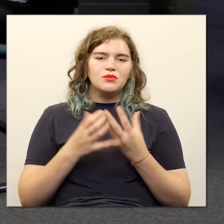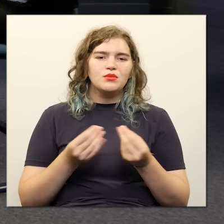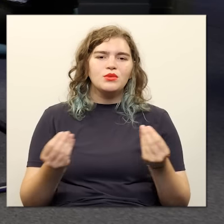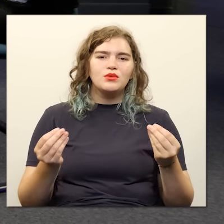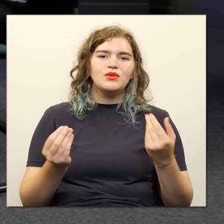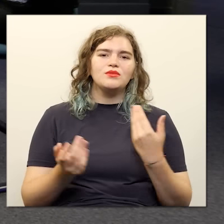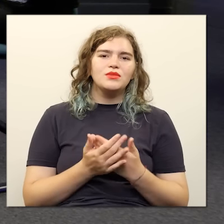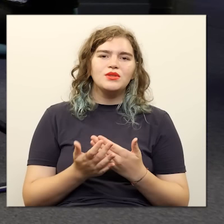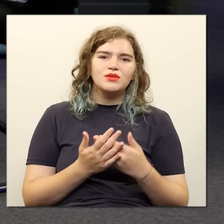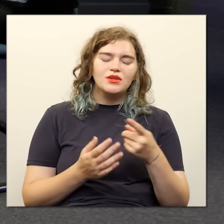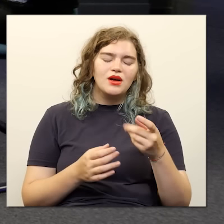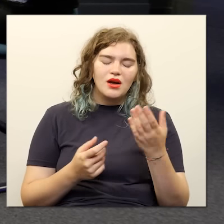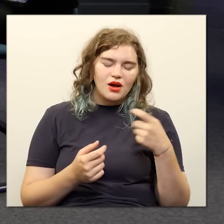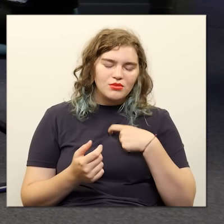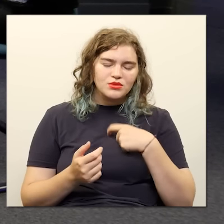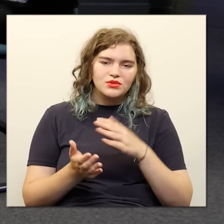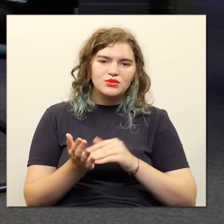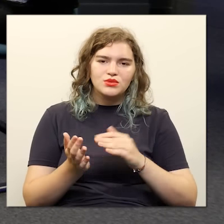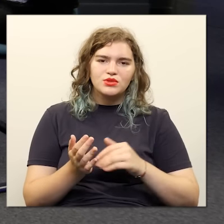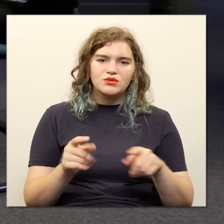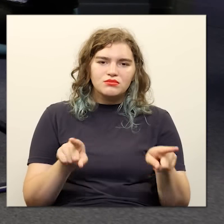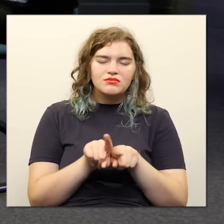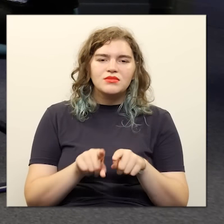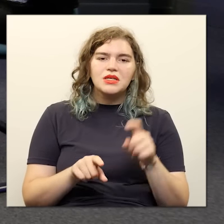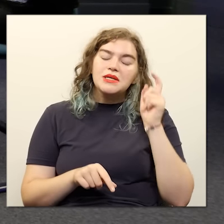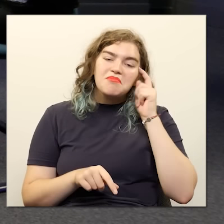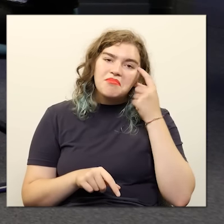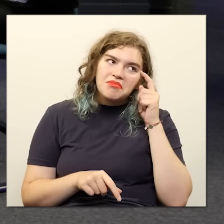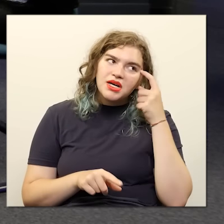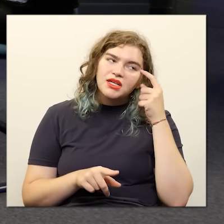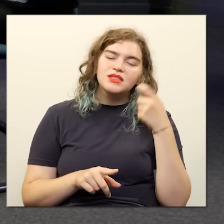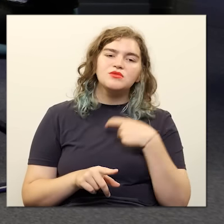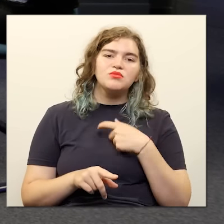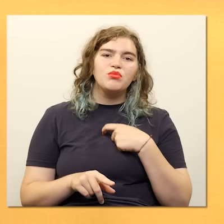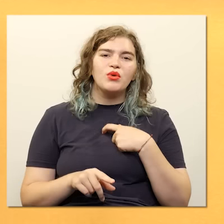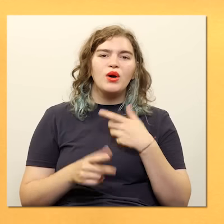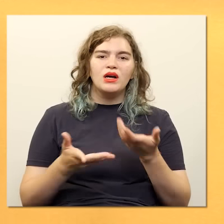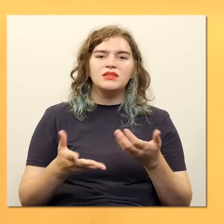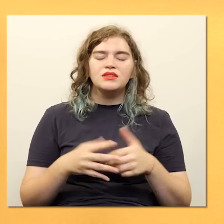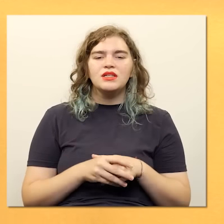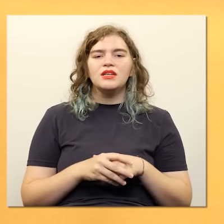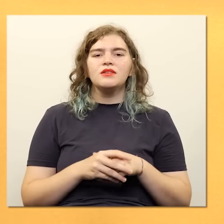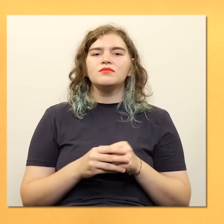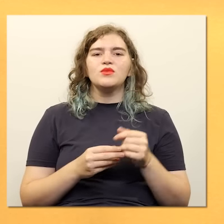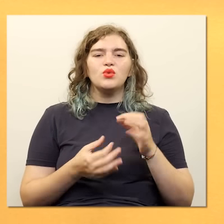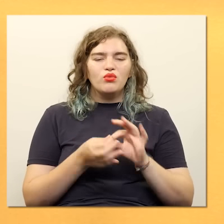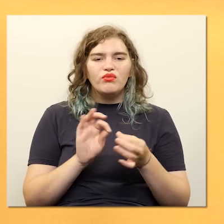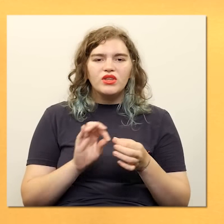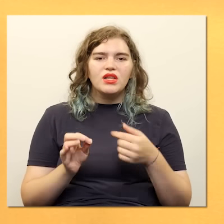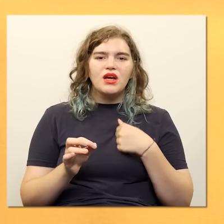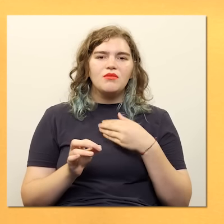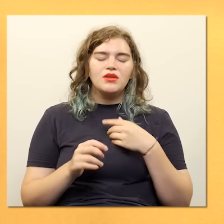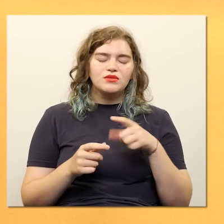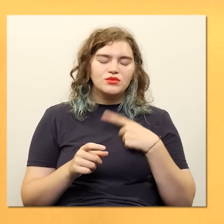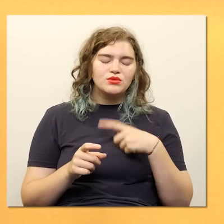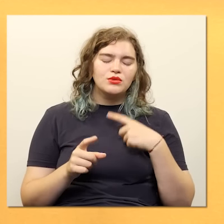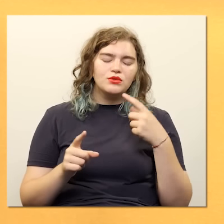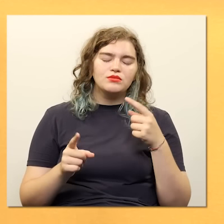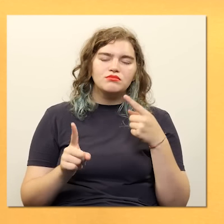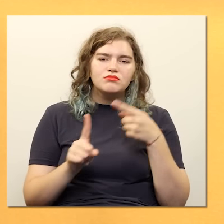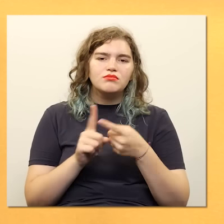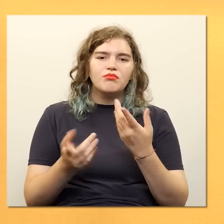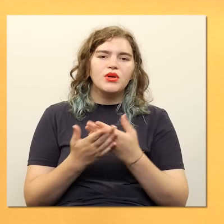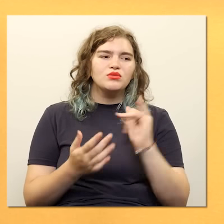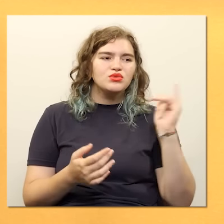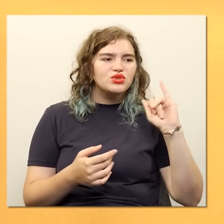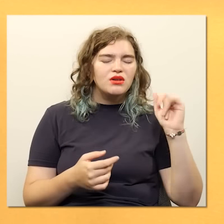și eu că am putut să slujesc în modul ăsta. Bravă, și Domnule. Mă gândesc că cuvintele mele sunt un indicator